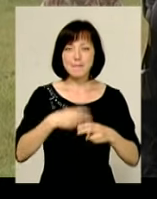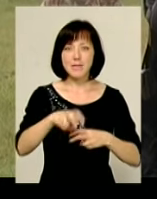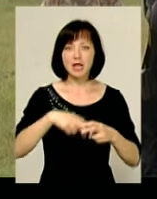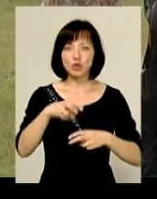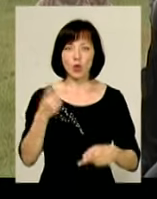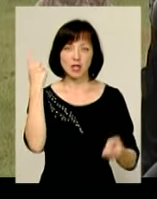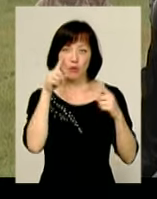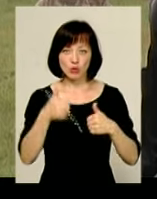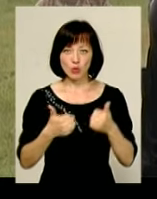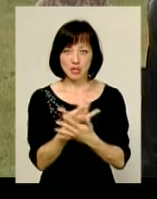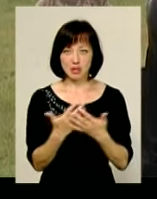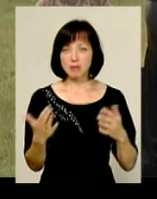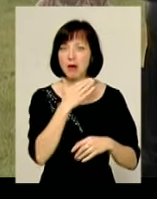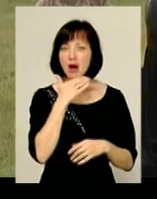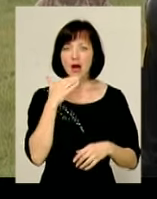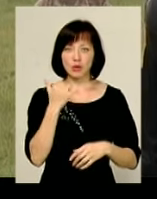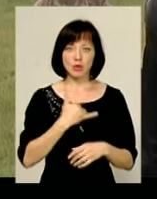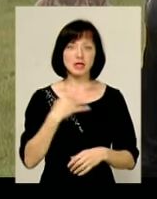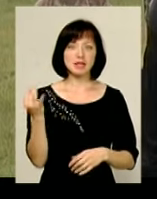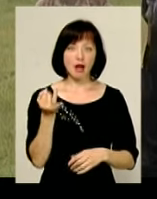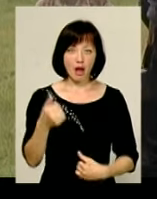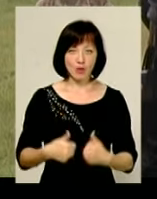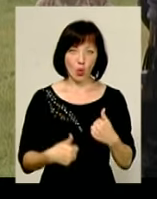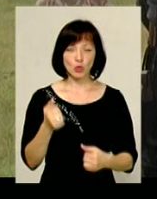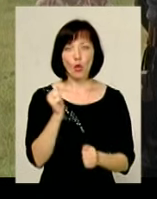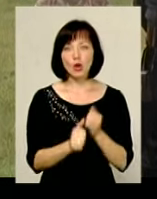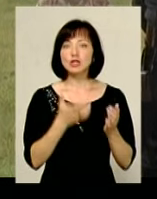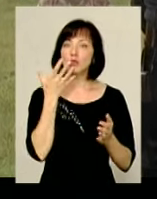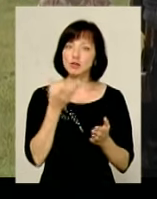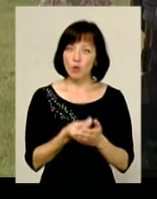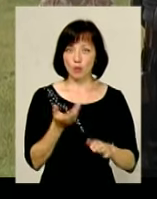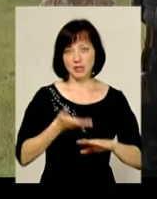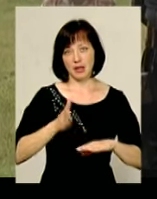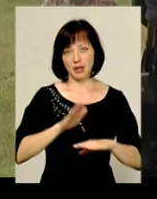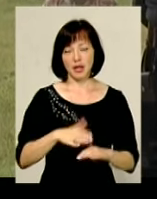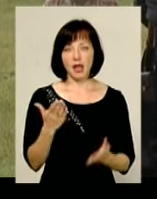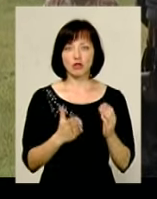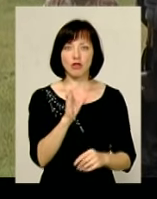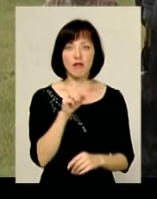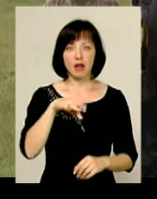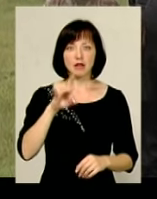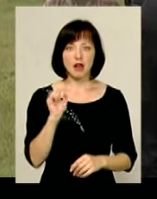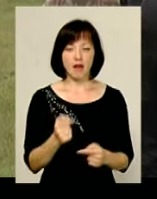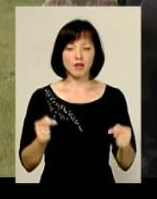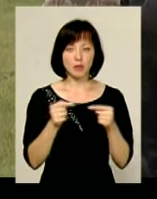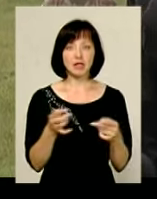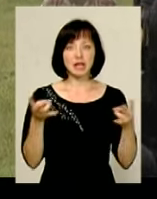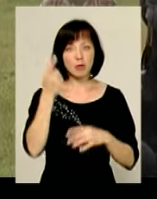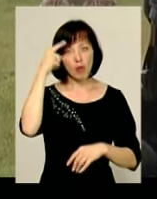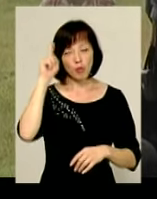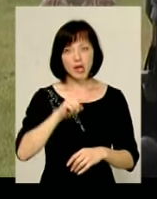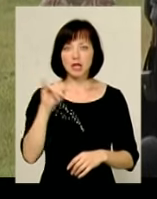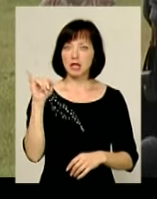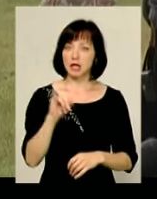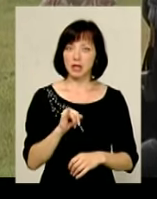конкурси різні. Багато тут в нас цікавих конкурсів, кожен по-своєму складний. Це якщо ватра, відповідно потрібно вміти